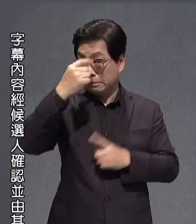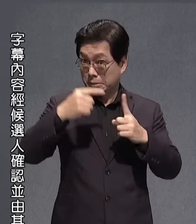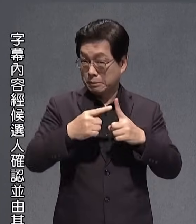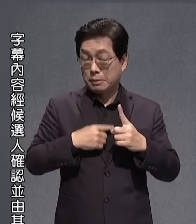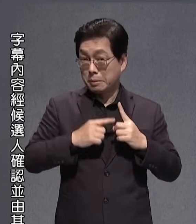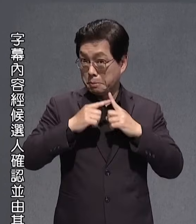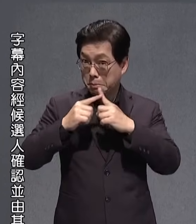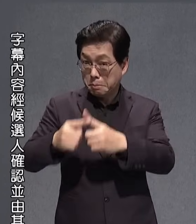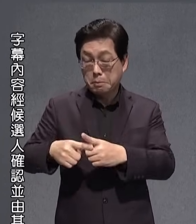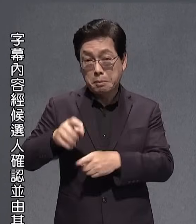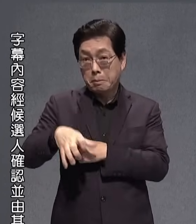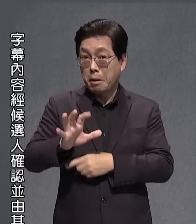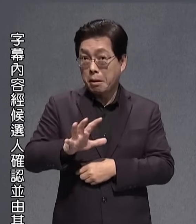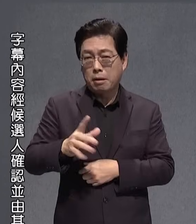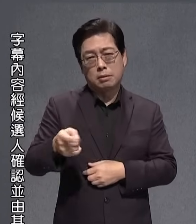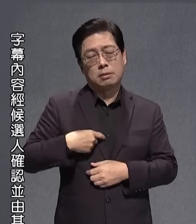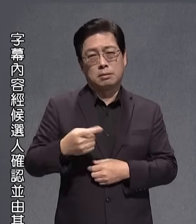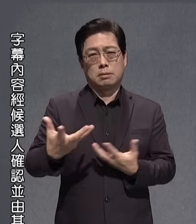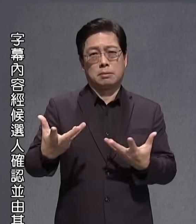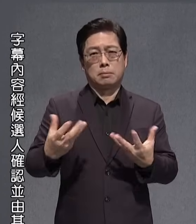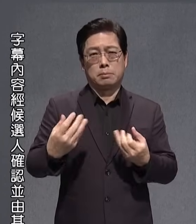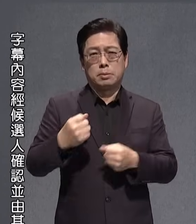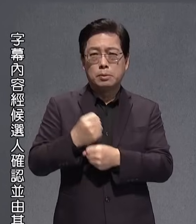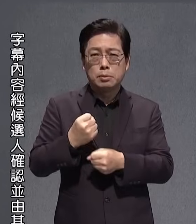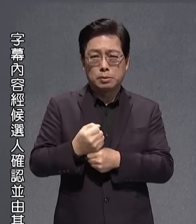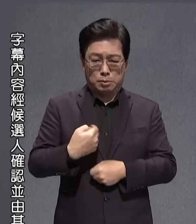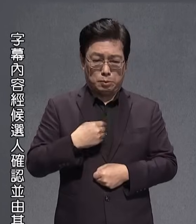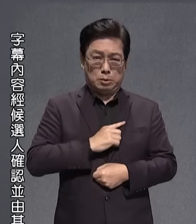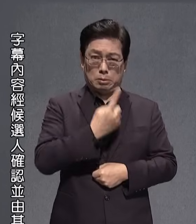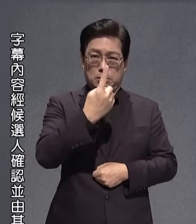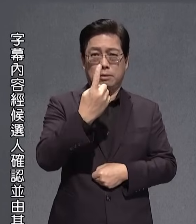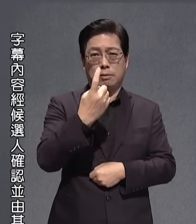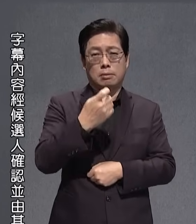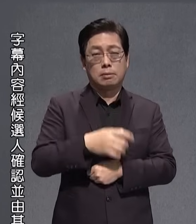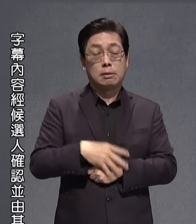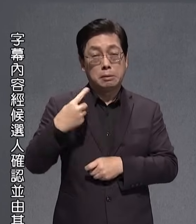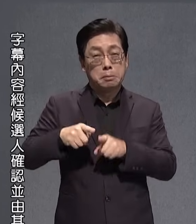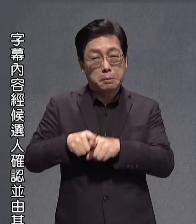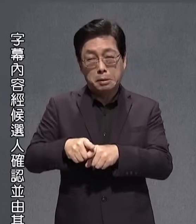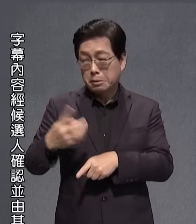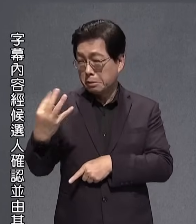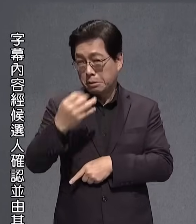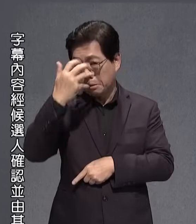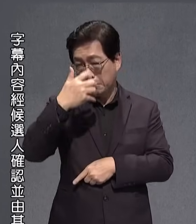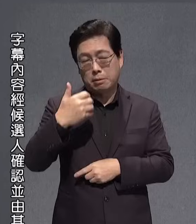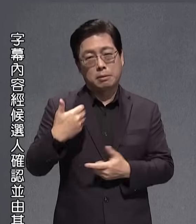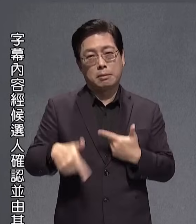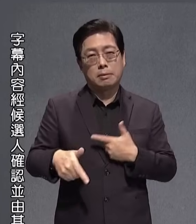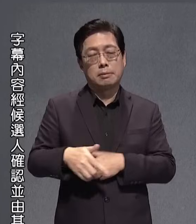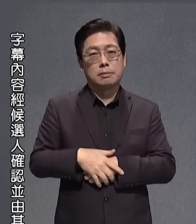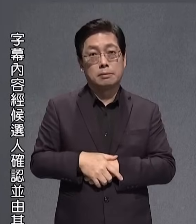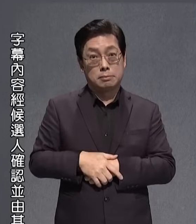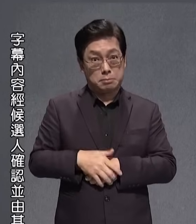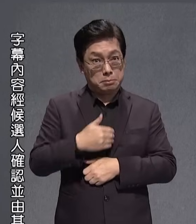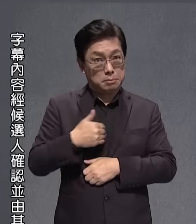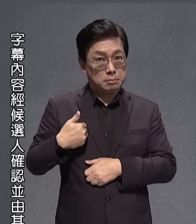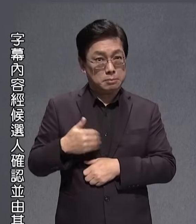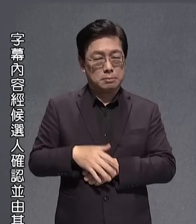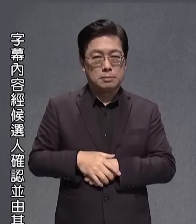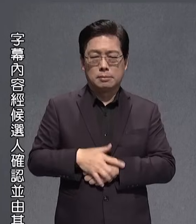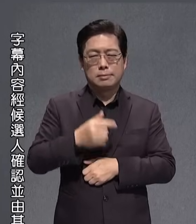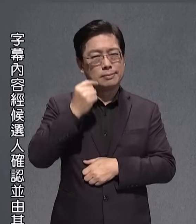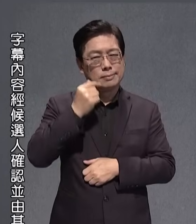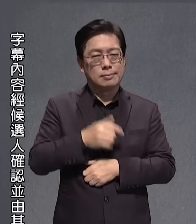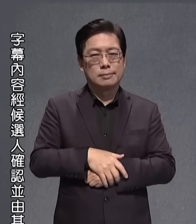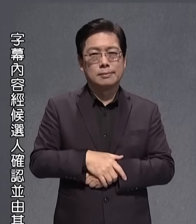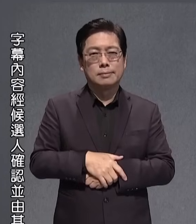什么不回去工作？哎，没有工啊，只有我一个年轻人在做，还陪个老的在做，有办法吗？很困难